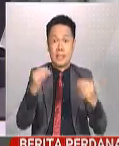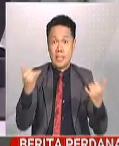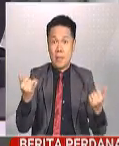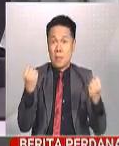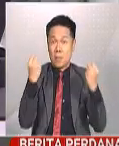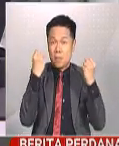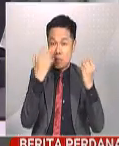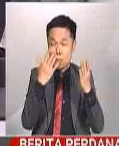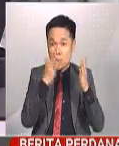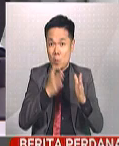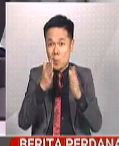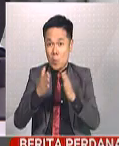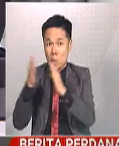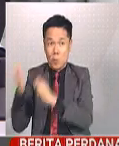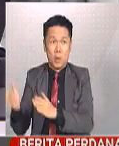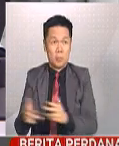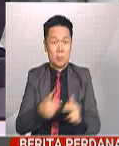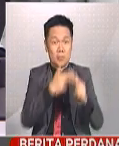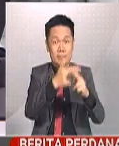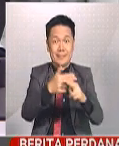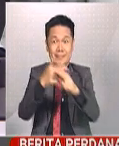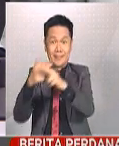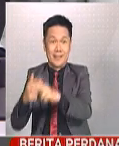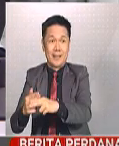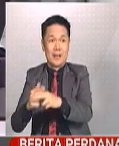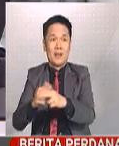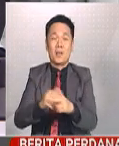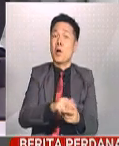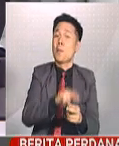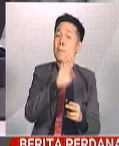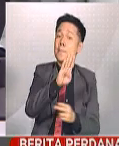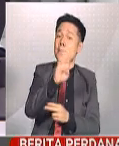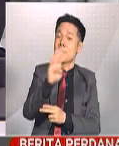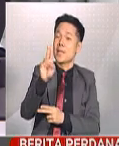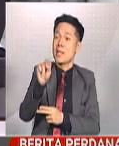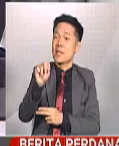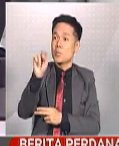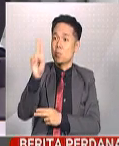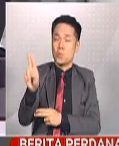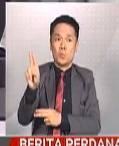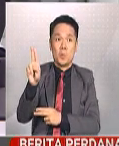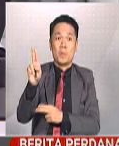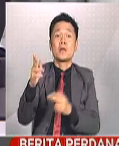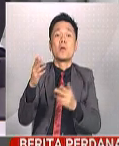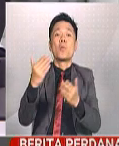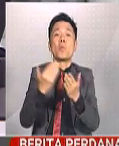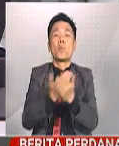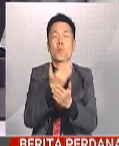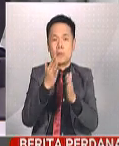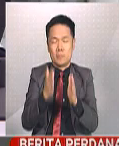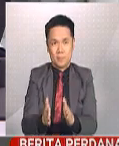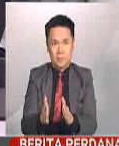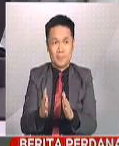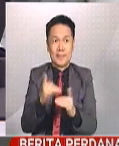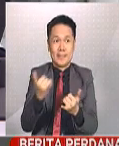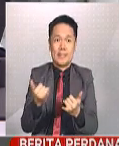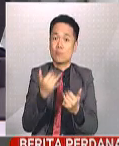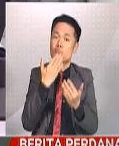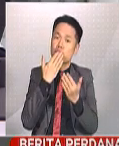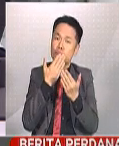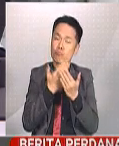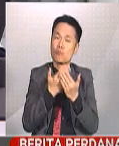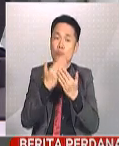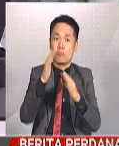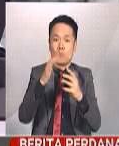Pras yang diberikan gelaran budak baru nak up atau bbnu dilihat satu perkembangan sihat untuk industri Muzik tanah